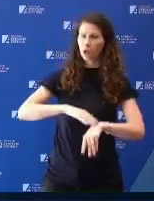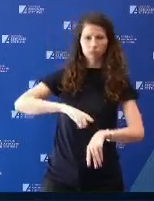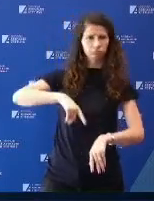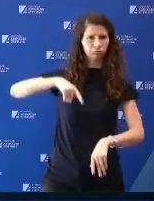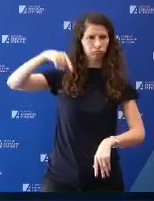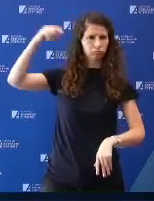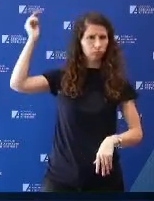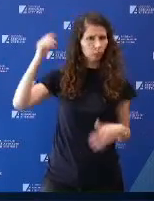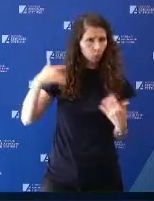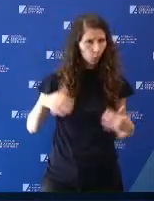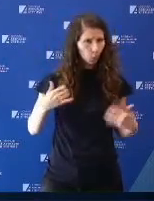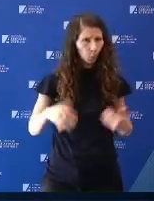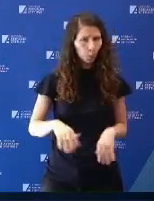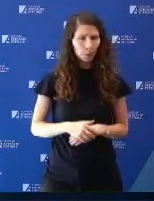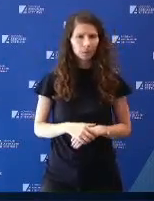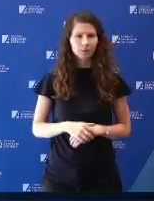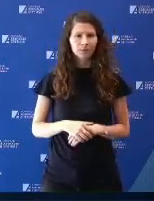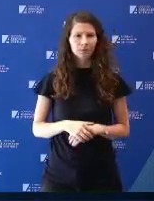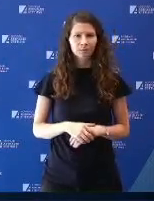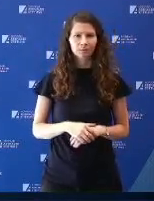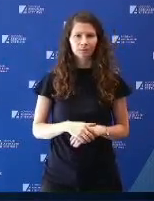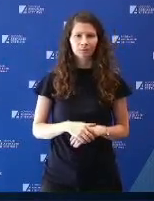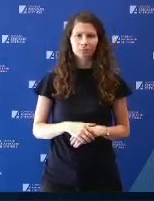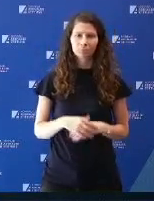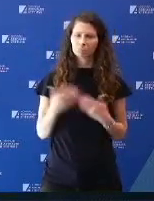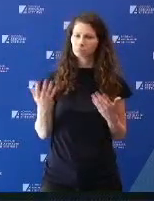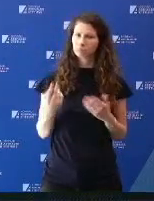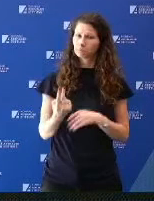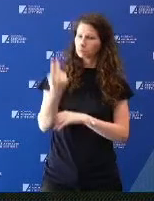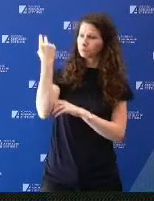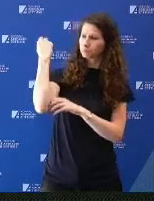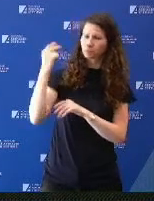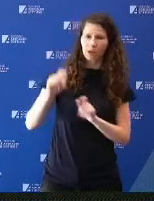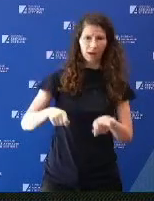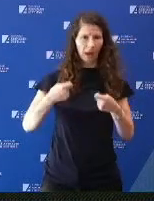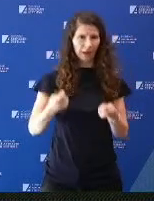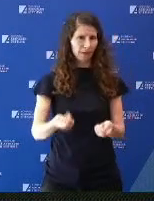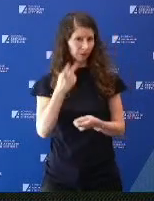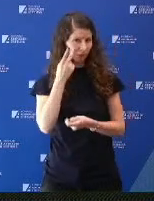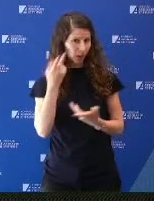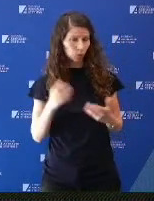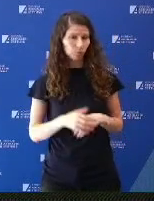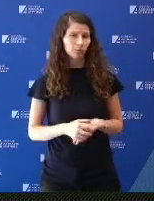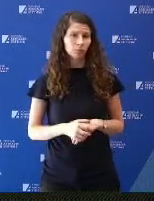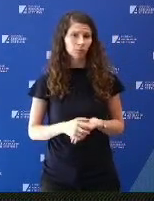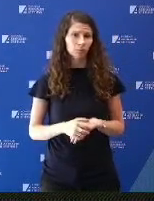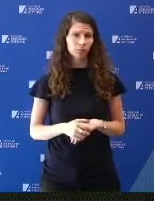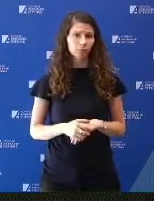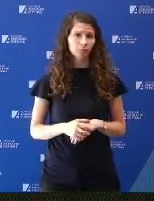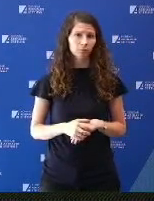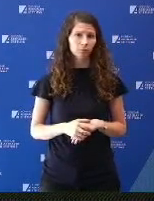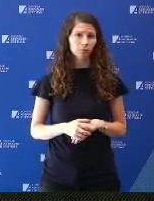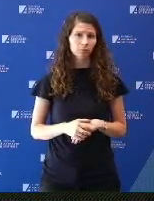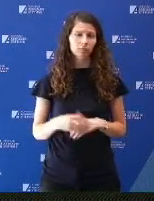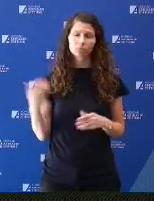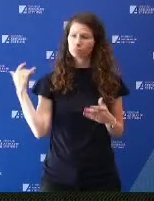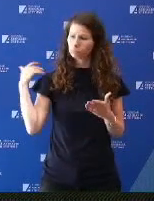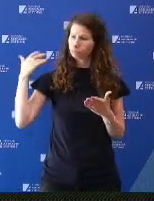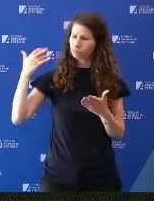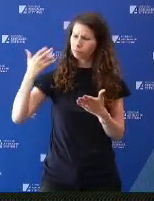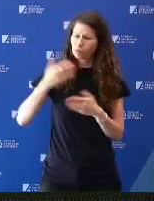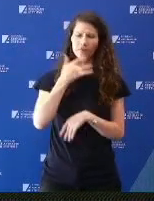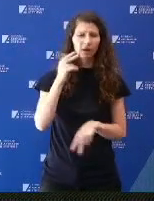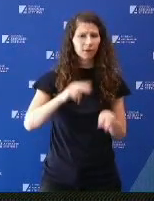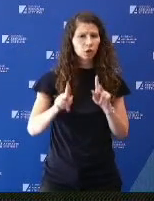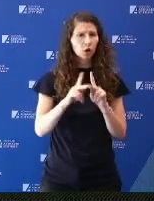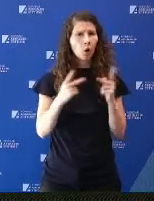Was sind sozusagen die Bilanz aus dieser Arbeit? Es gab ja in der Zeit viele verschiedene Kommissionen, die